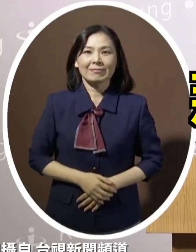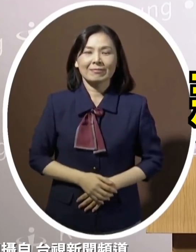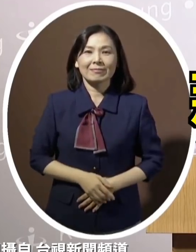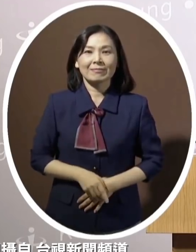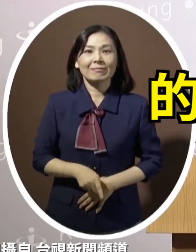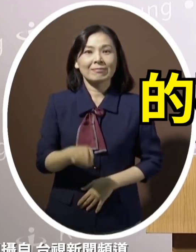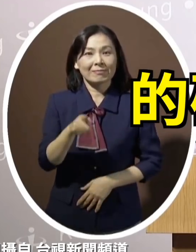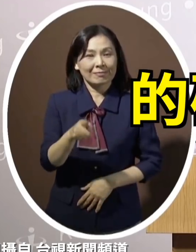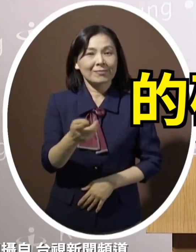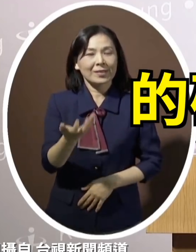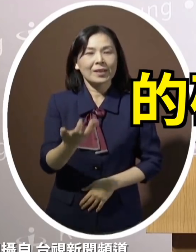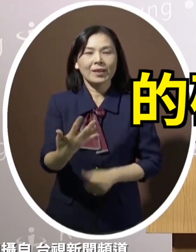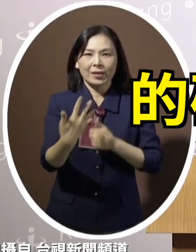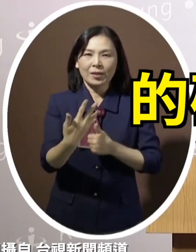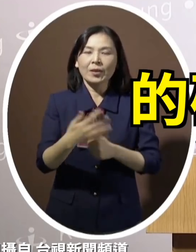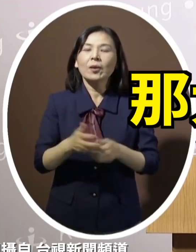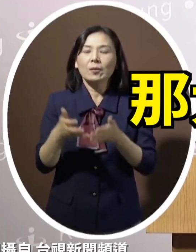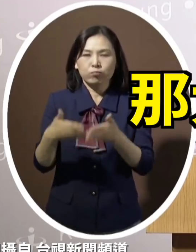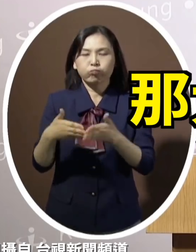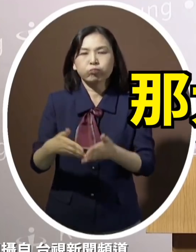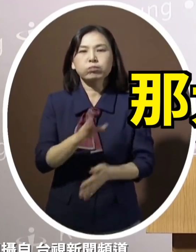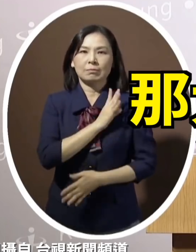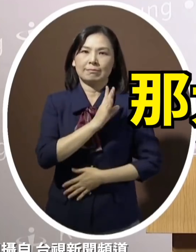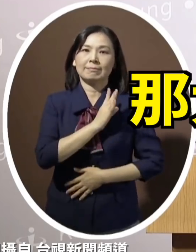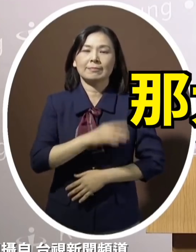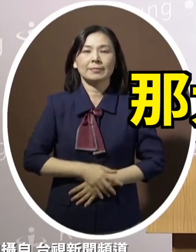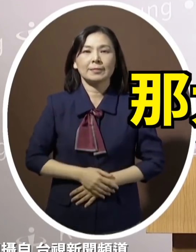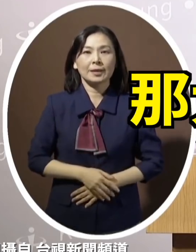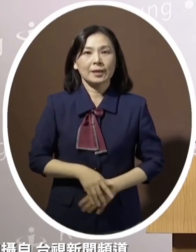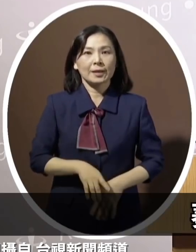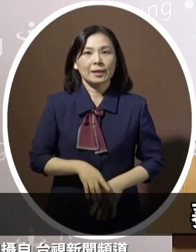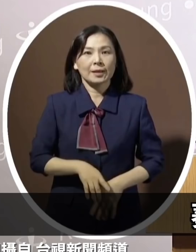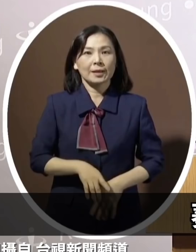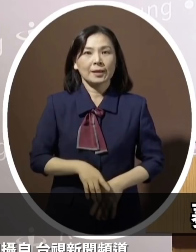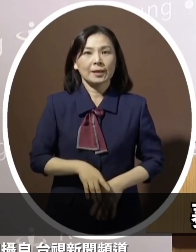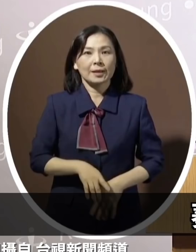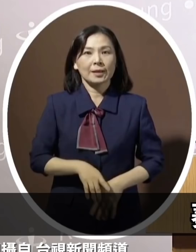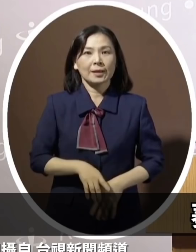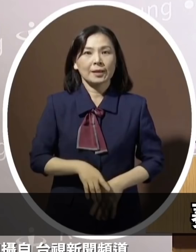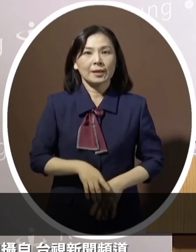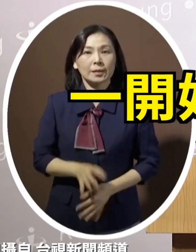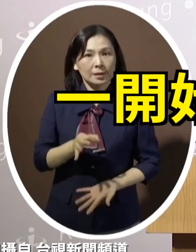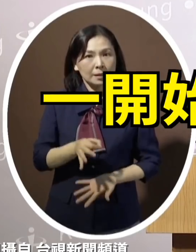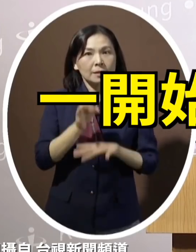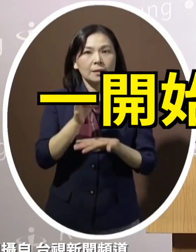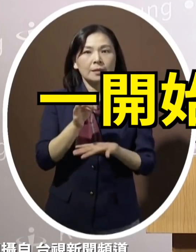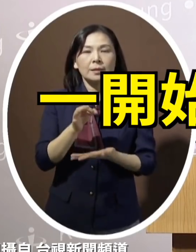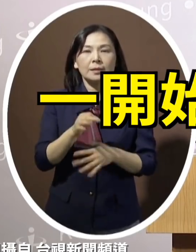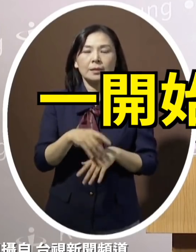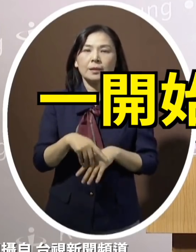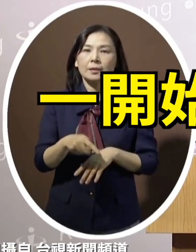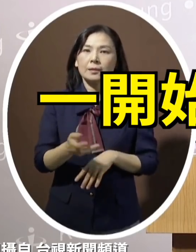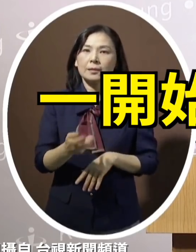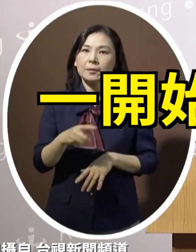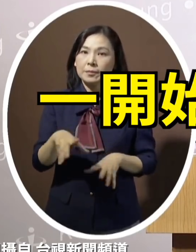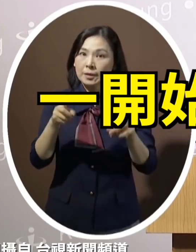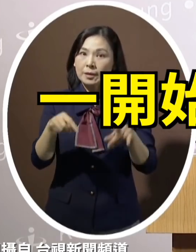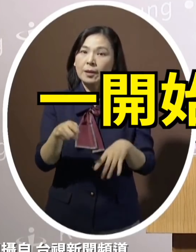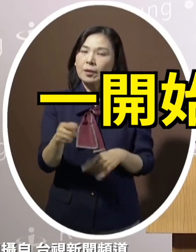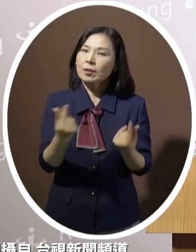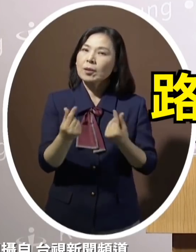题的确非常的重要，那大家都很重视哦。 珍珍姐，讲重点好吗？ 一开始就像你